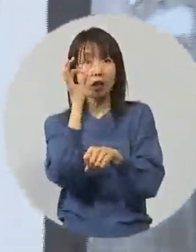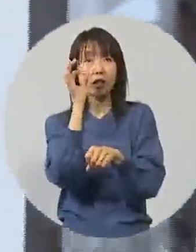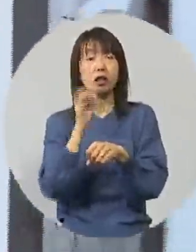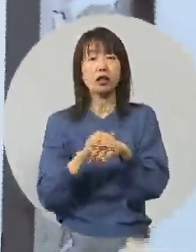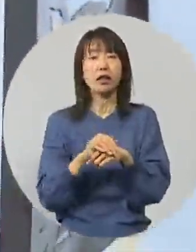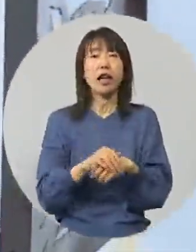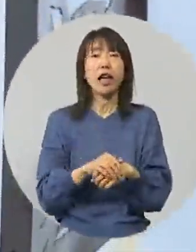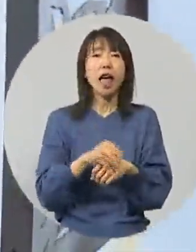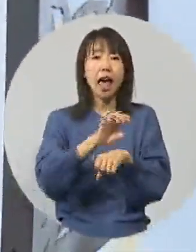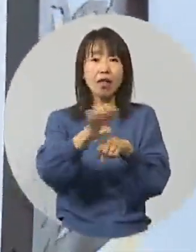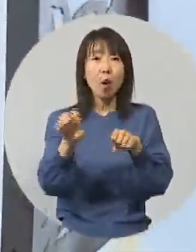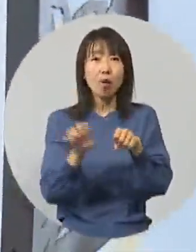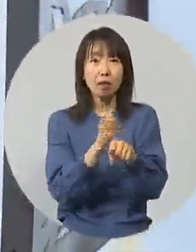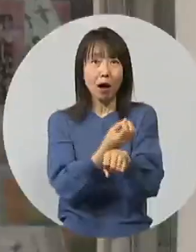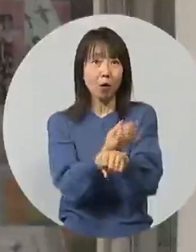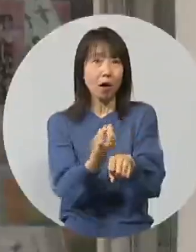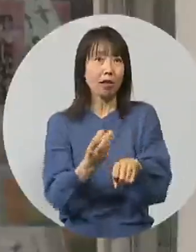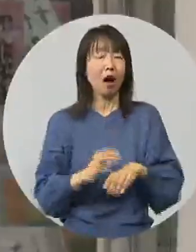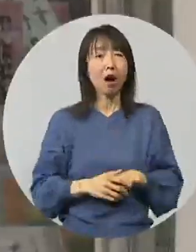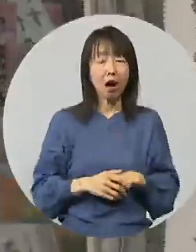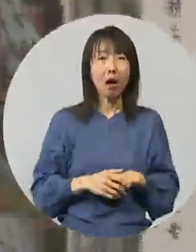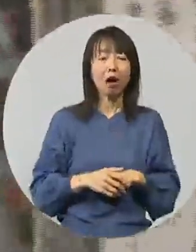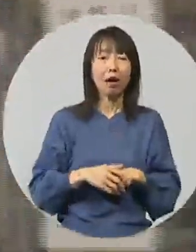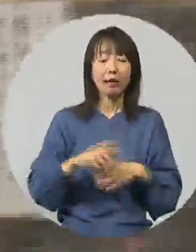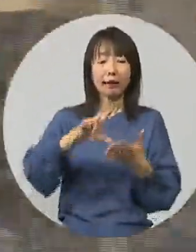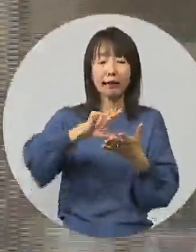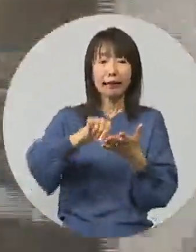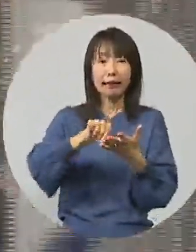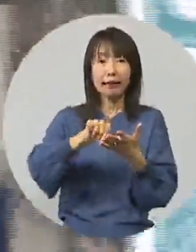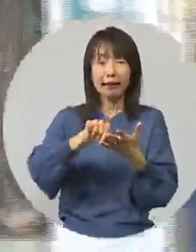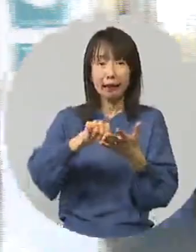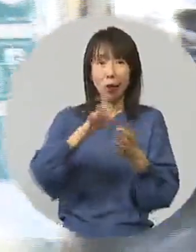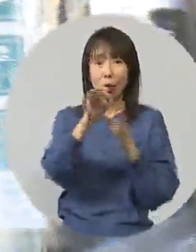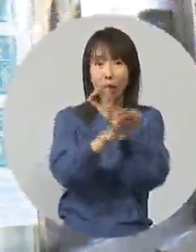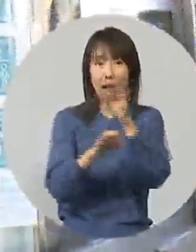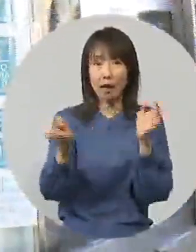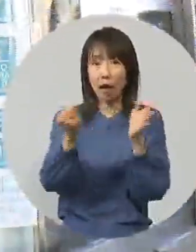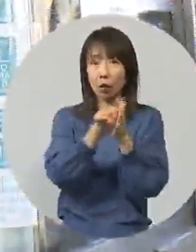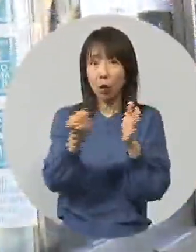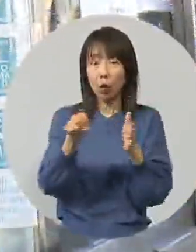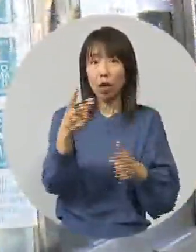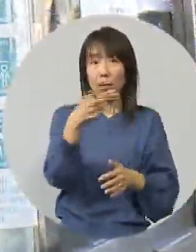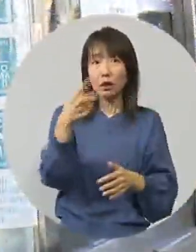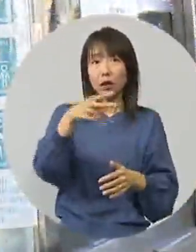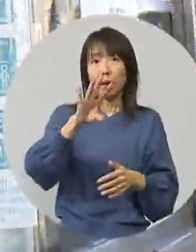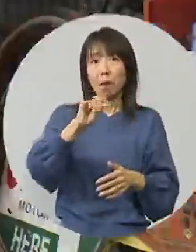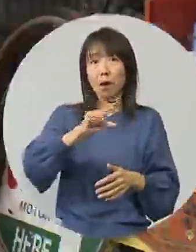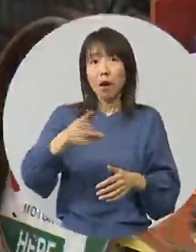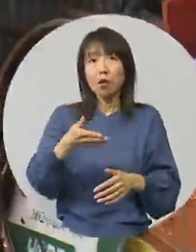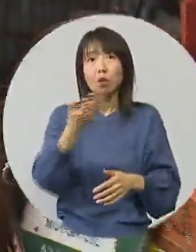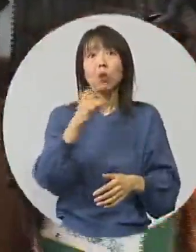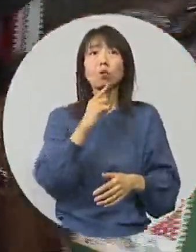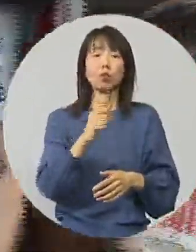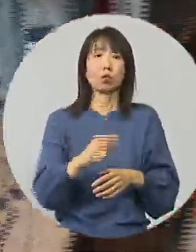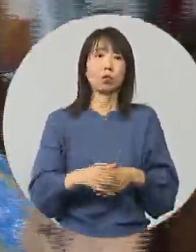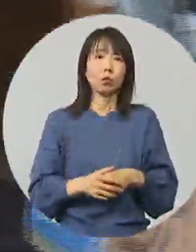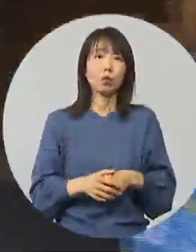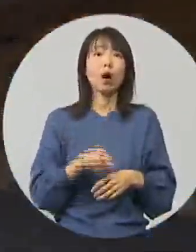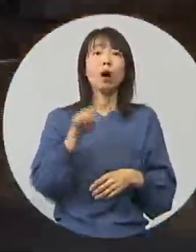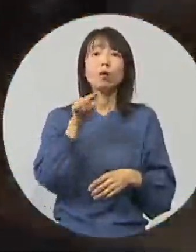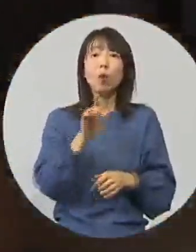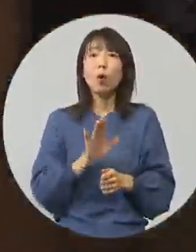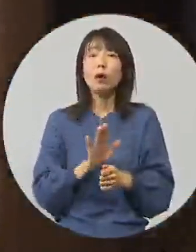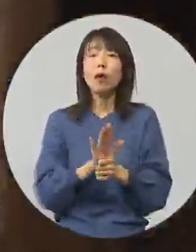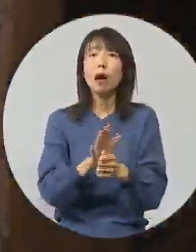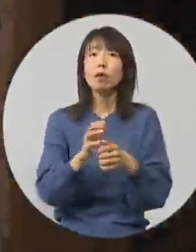域に生み出す経済効果は2000万円以上とも言われています。そんな江ノ島トレジャーを支え